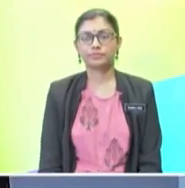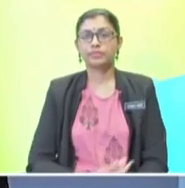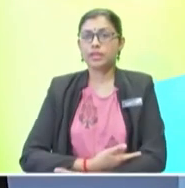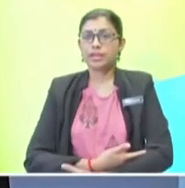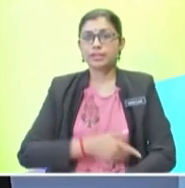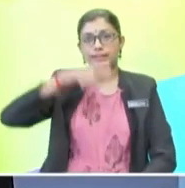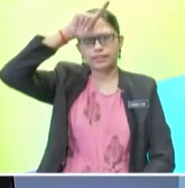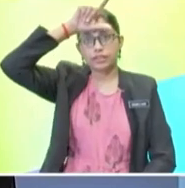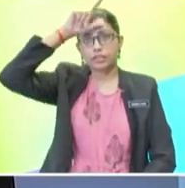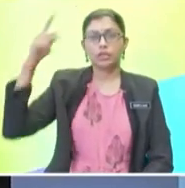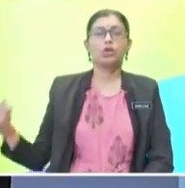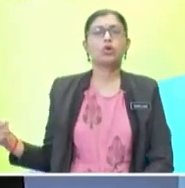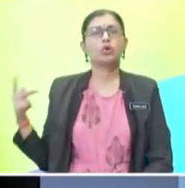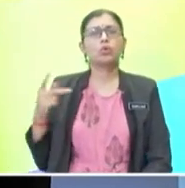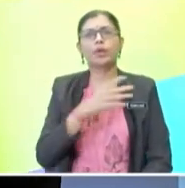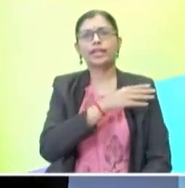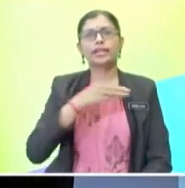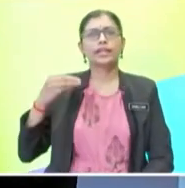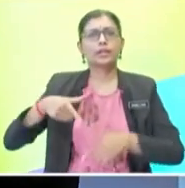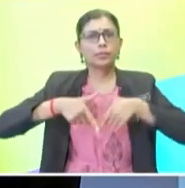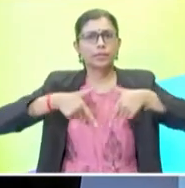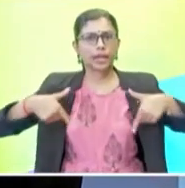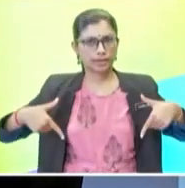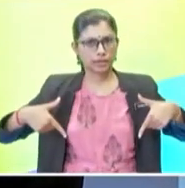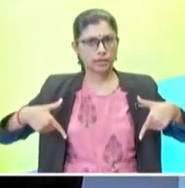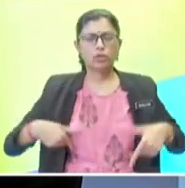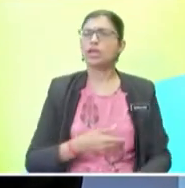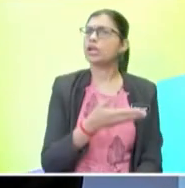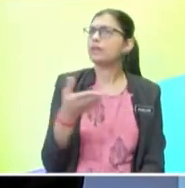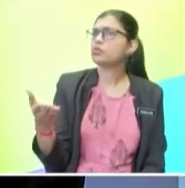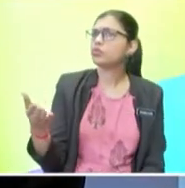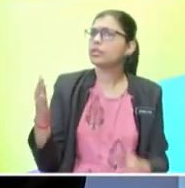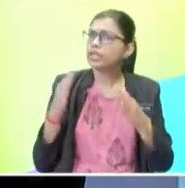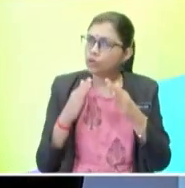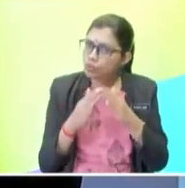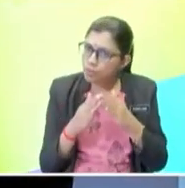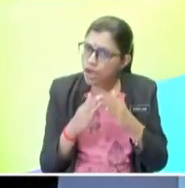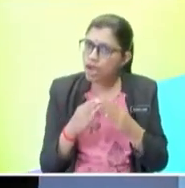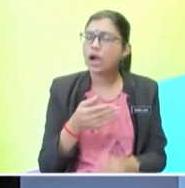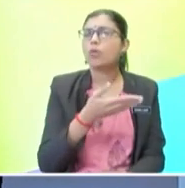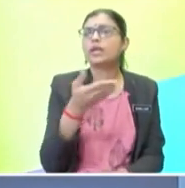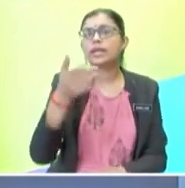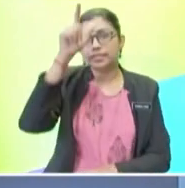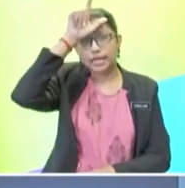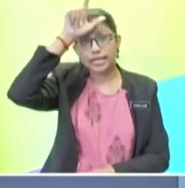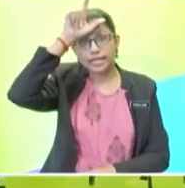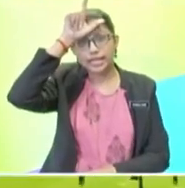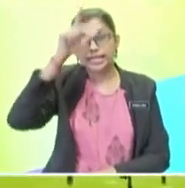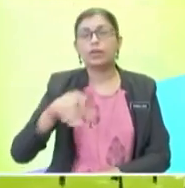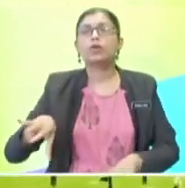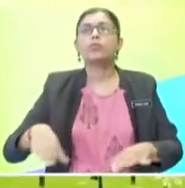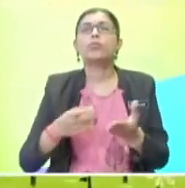dan berani, kita tanya Amar. Amar, dekat rumah, apa aktiviti yang selalu Amar lakukan?